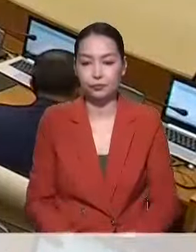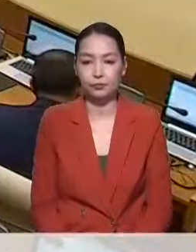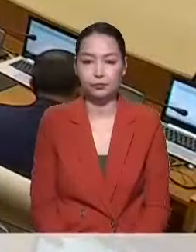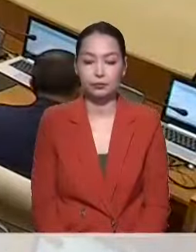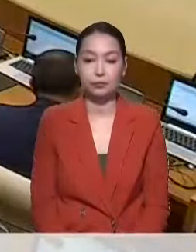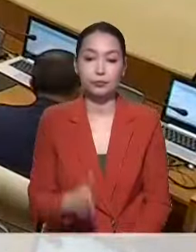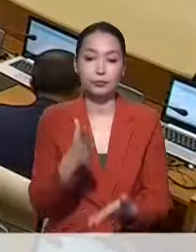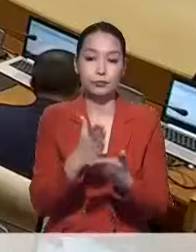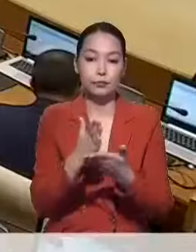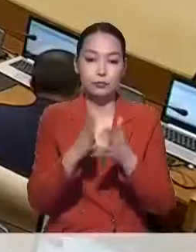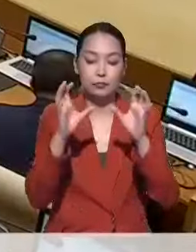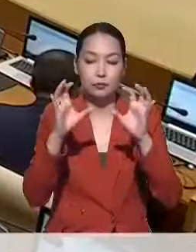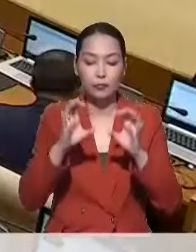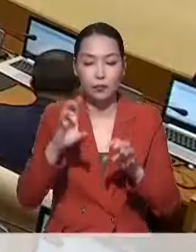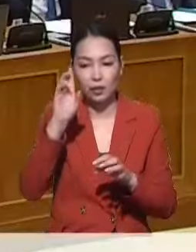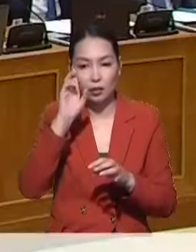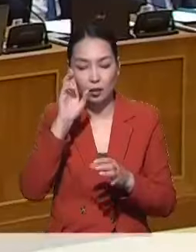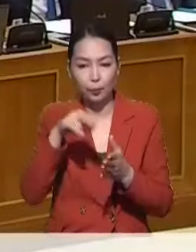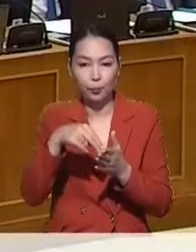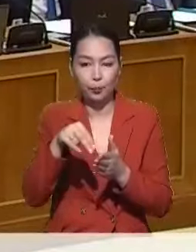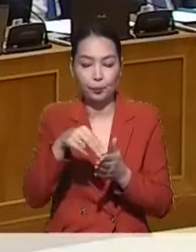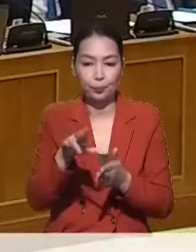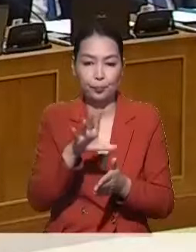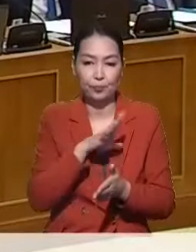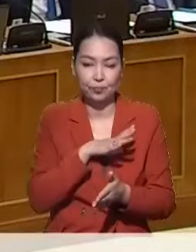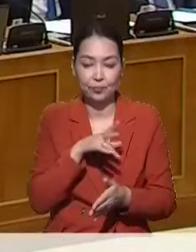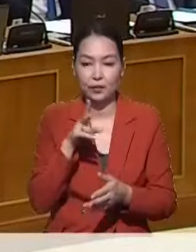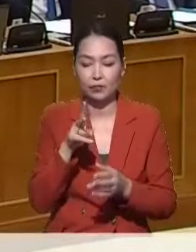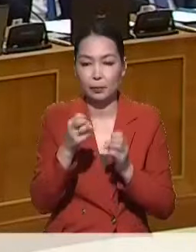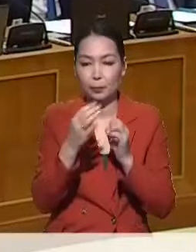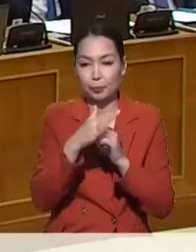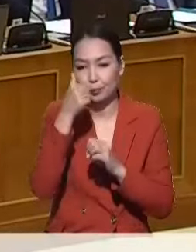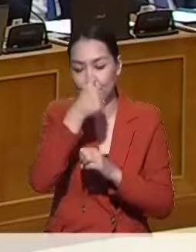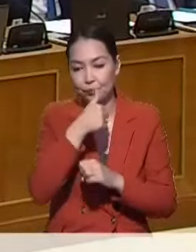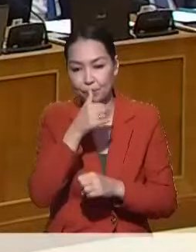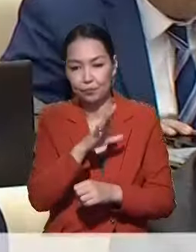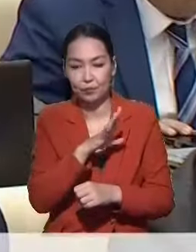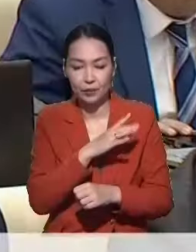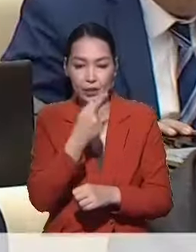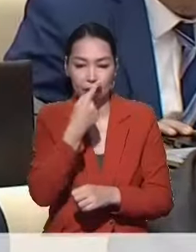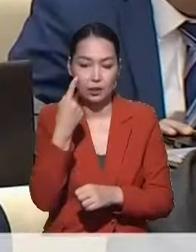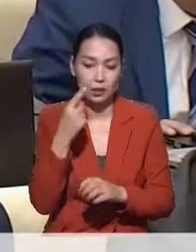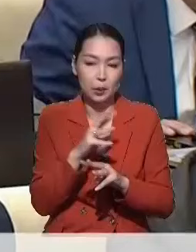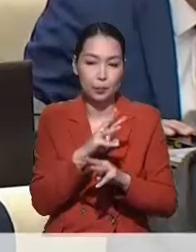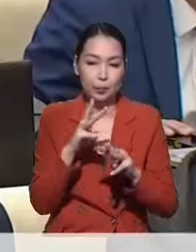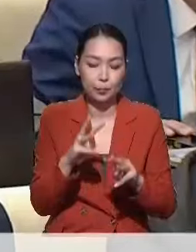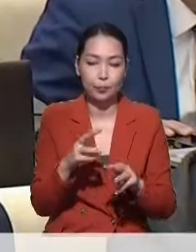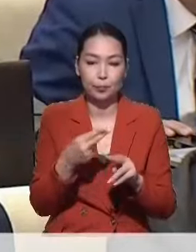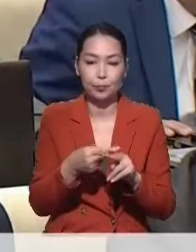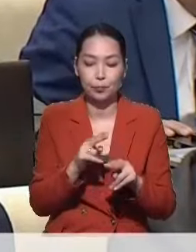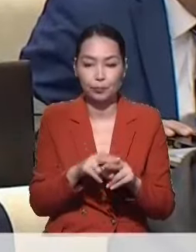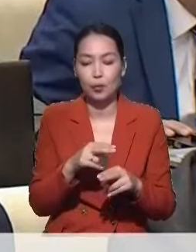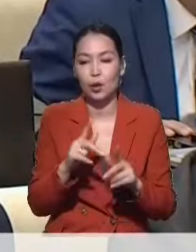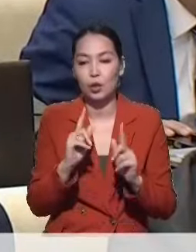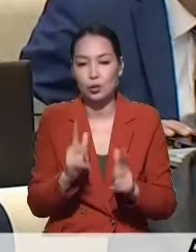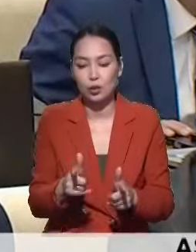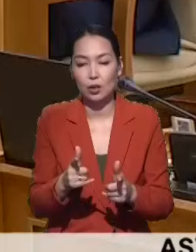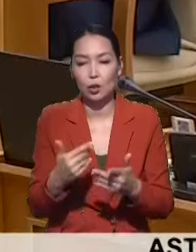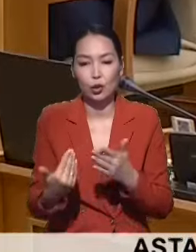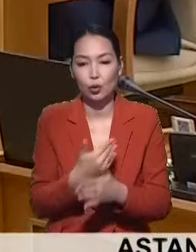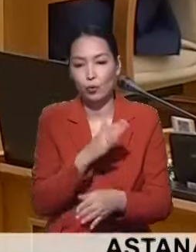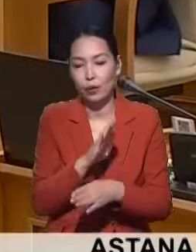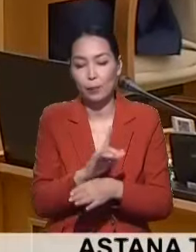Действующий закон о государственных закупках был принят в 2015 году. Буквально накануне Мажилис во втором чтении одобрил его в новой редакции. А